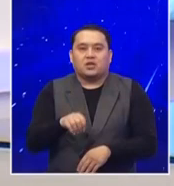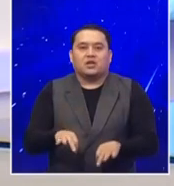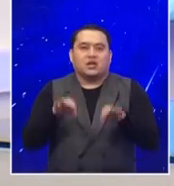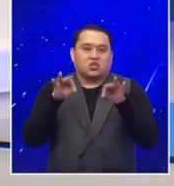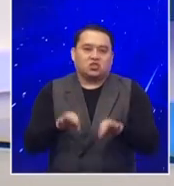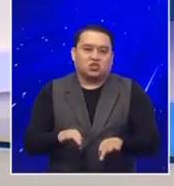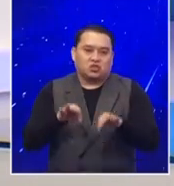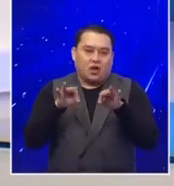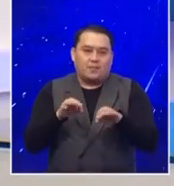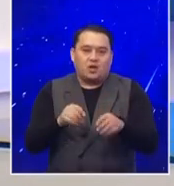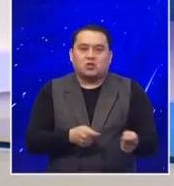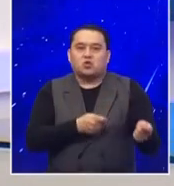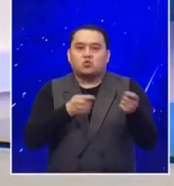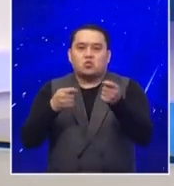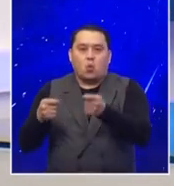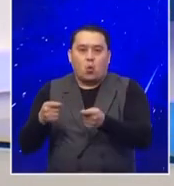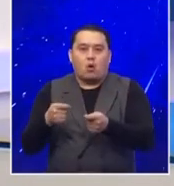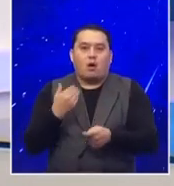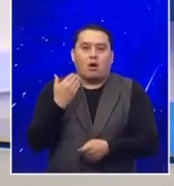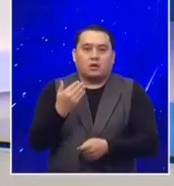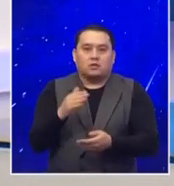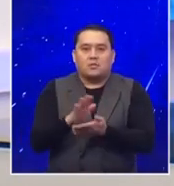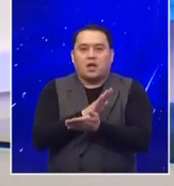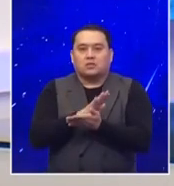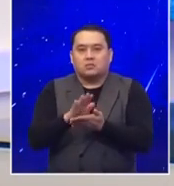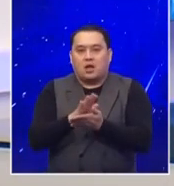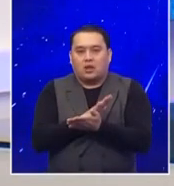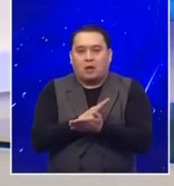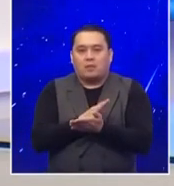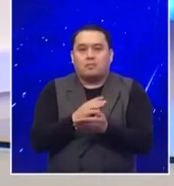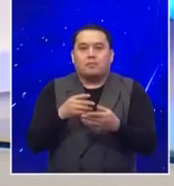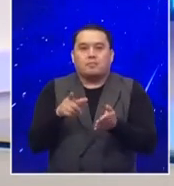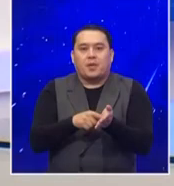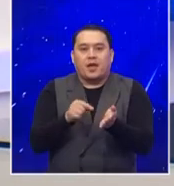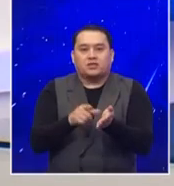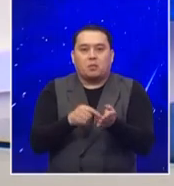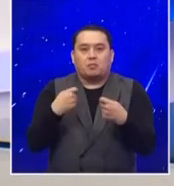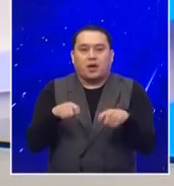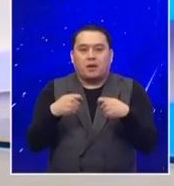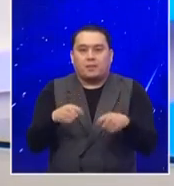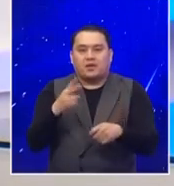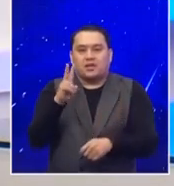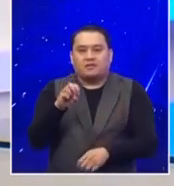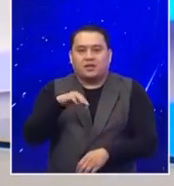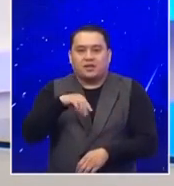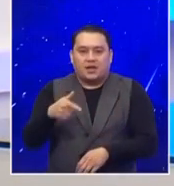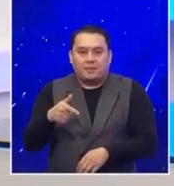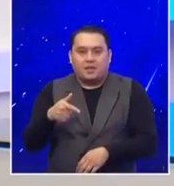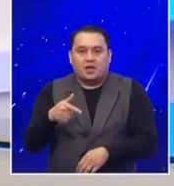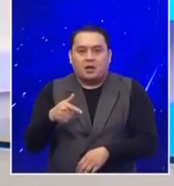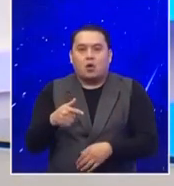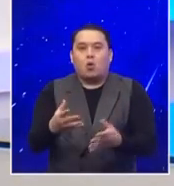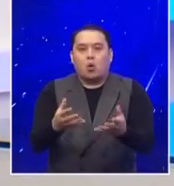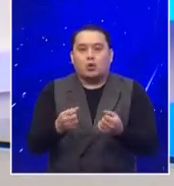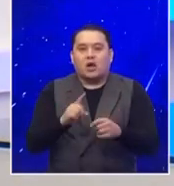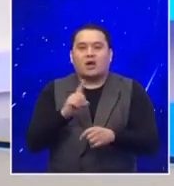крещение. Доставку предприимчивый алтаец делает бесплатно, а пенсионерам продает по скидке в 200 тенге. При этом